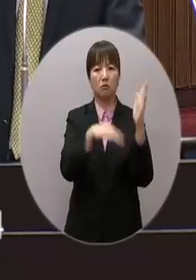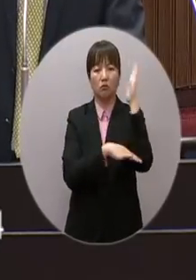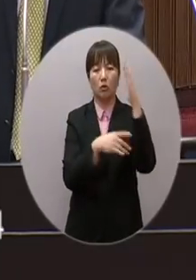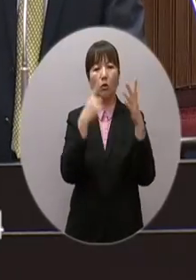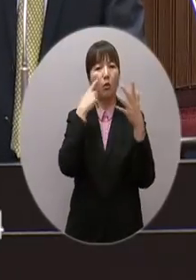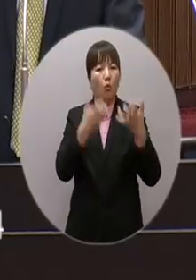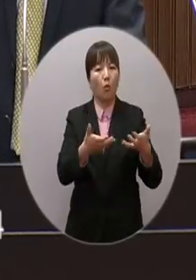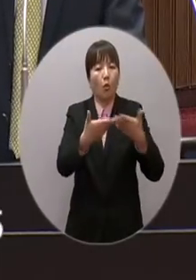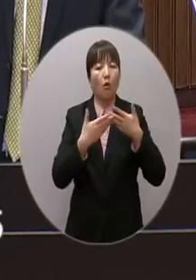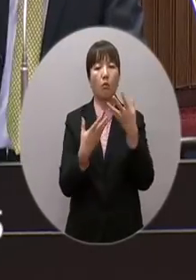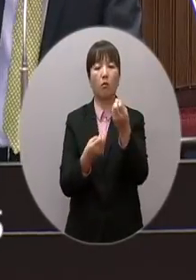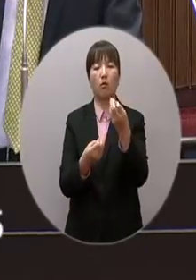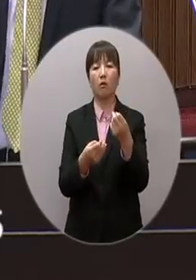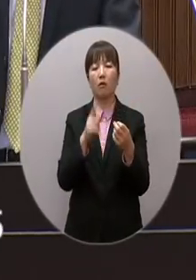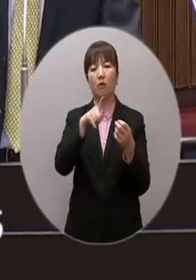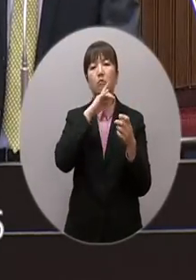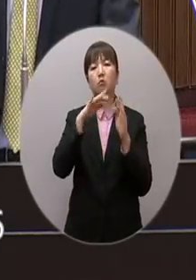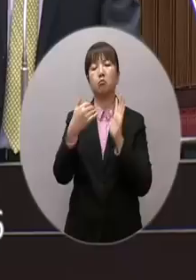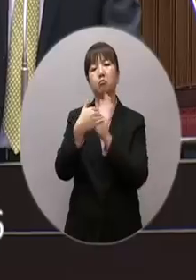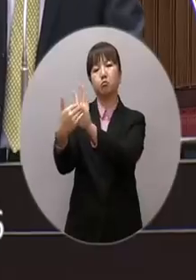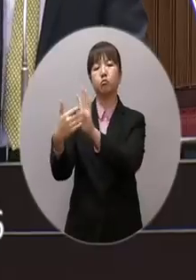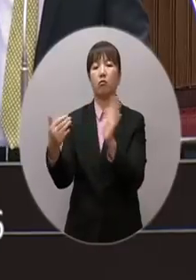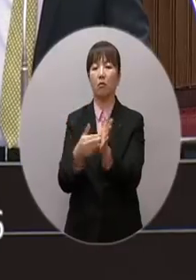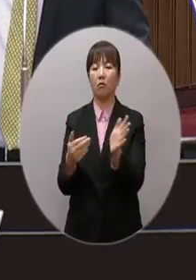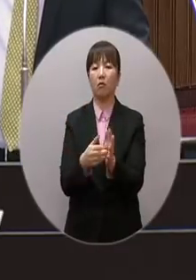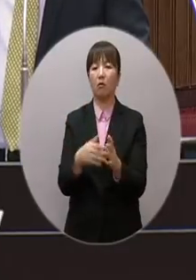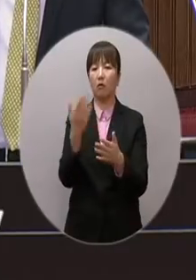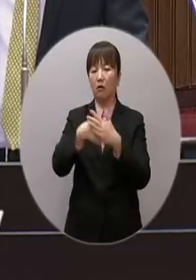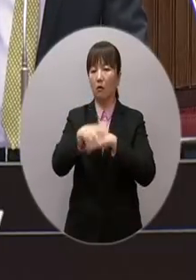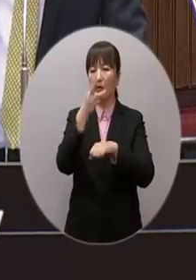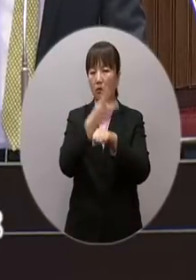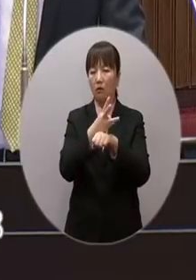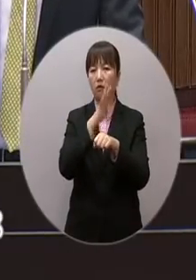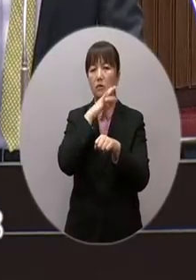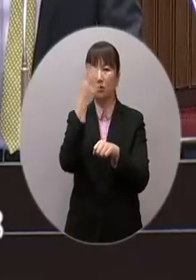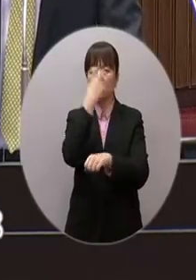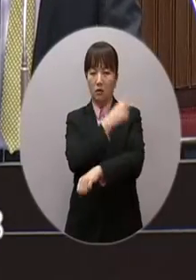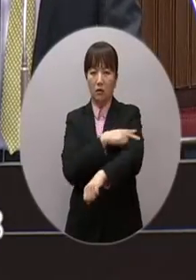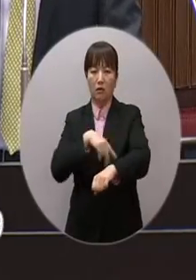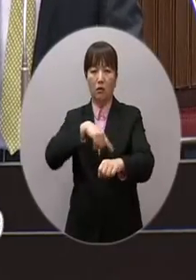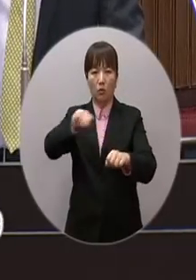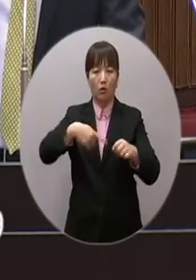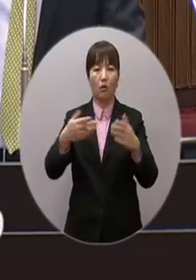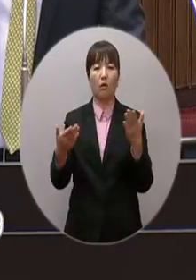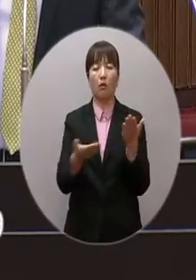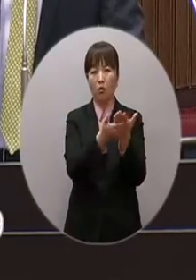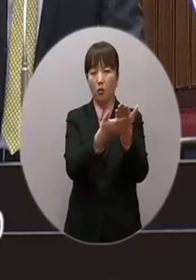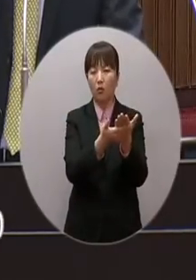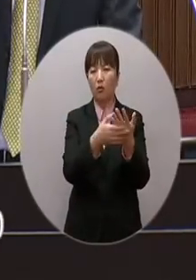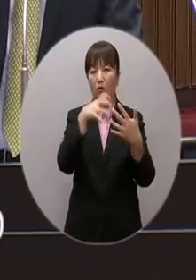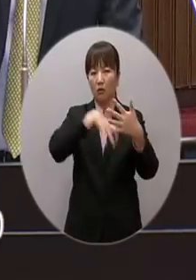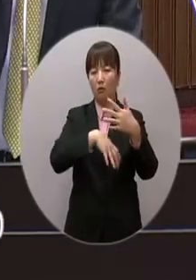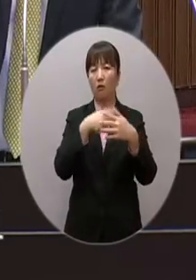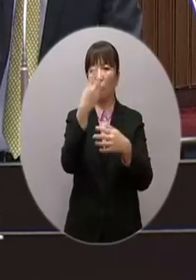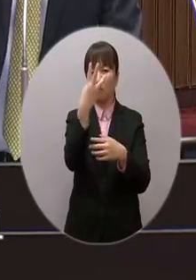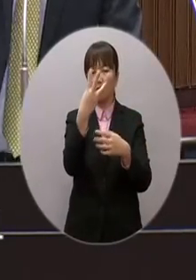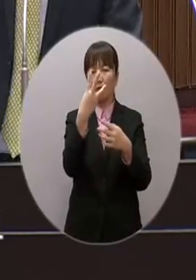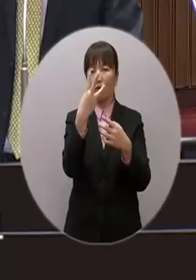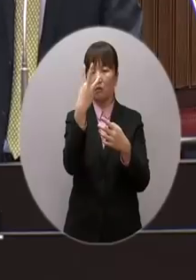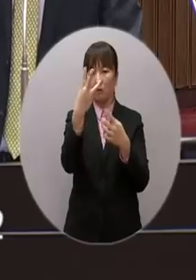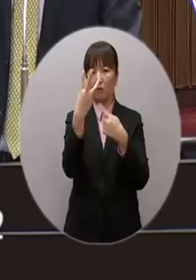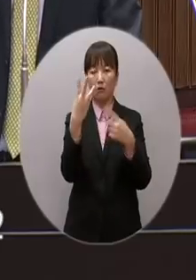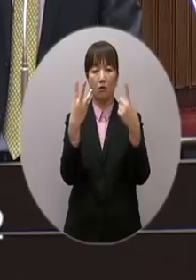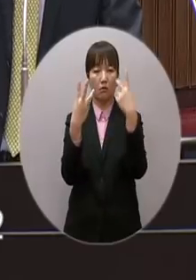没有受理，早就驳回了。另外三件是监察委员移来的，三件里面其中有两